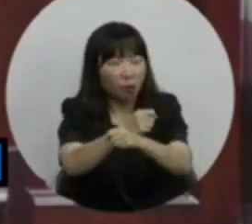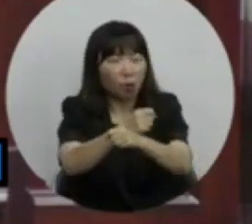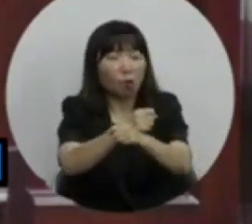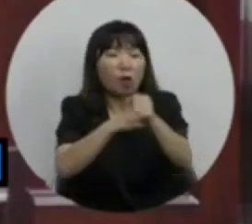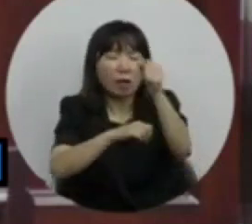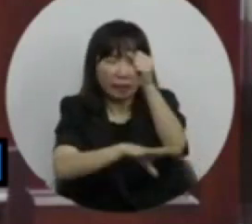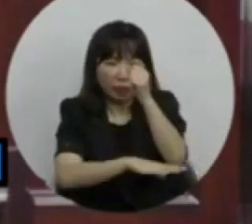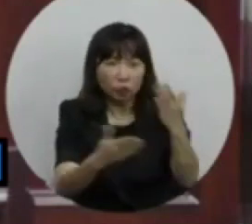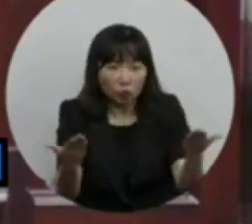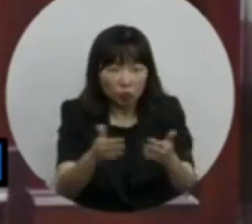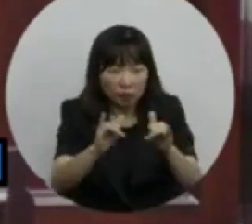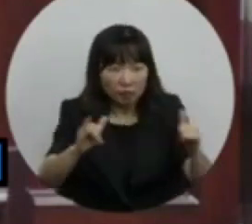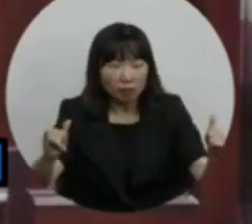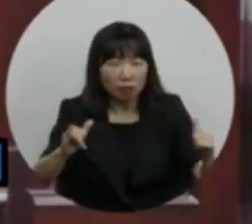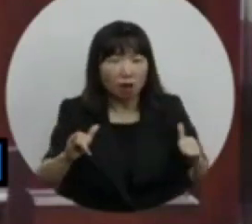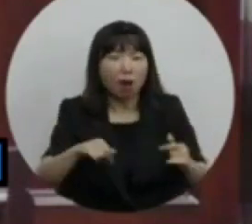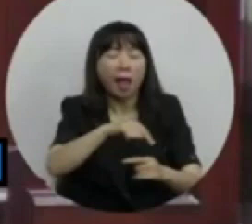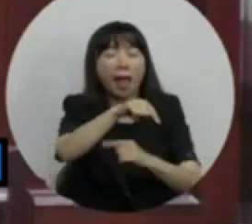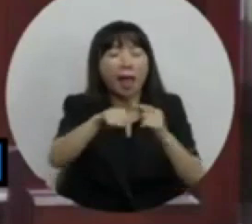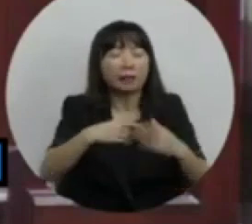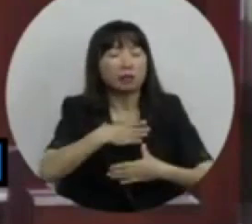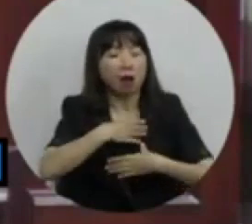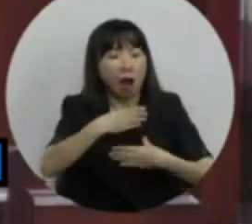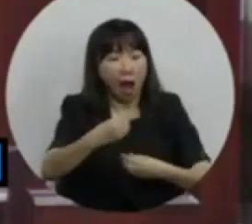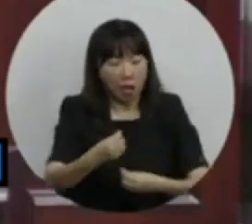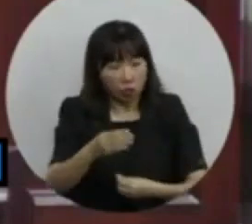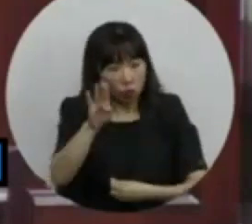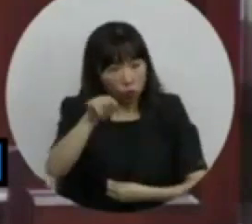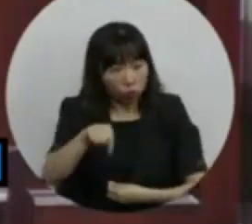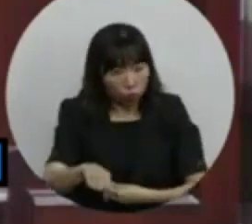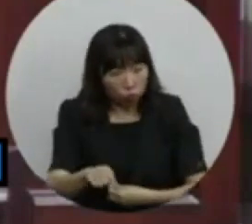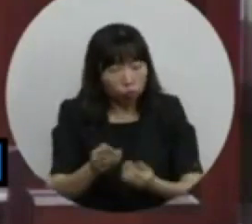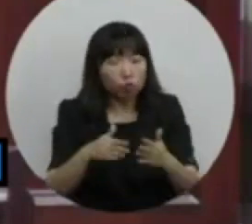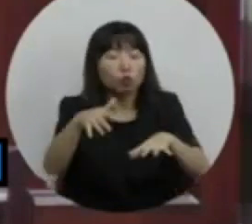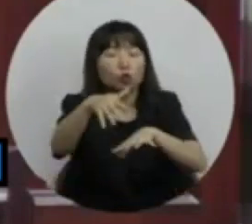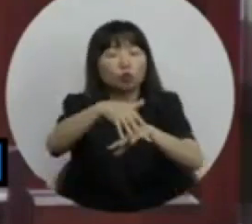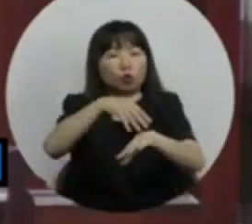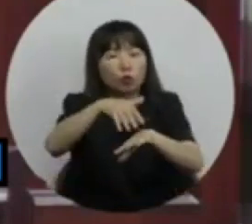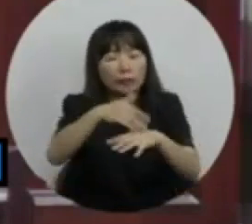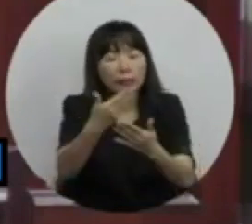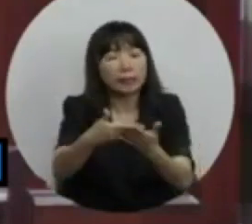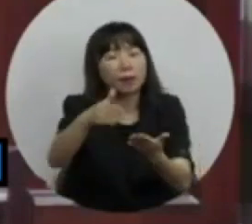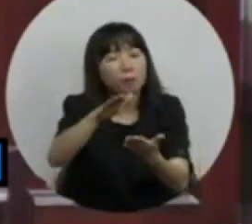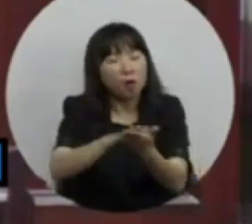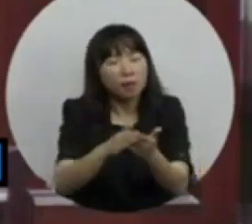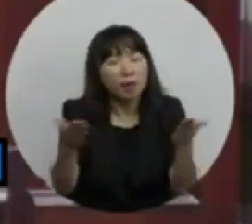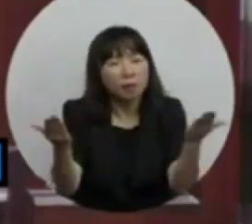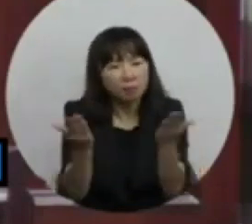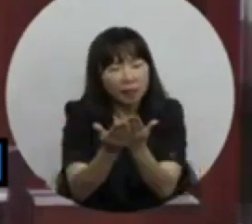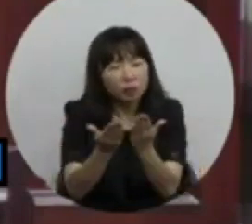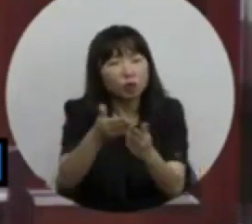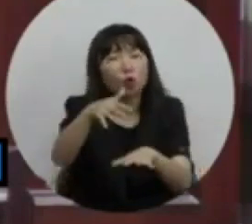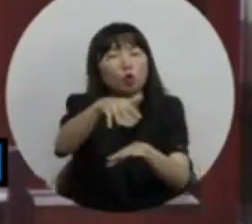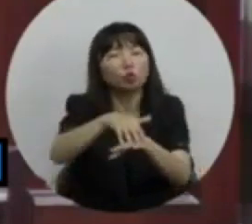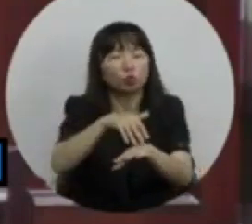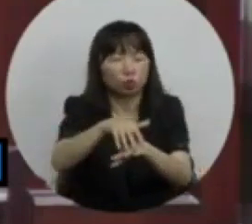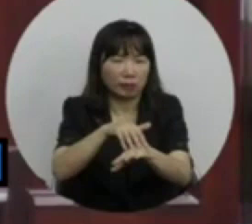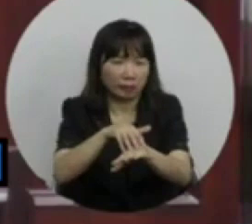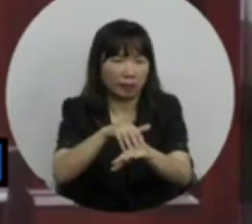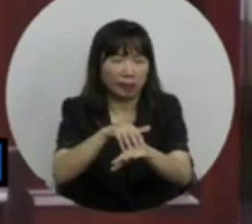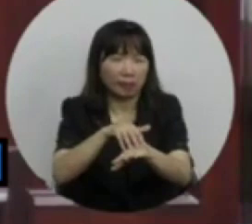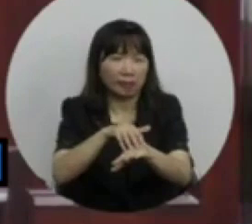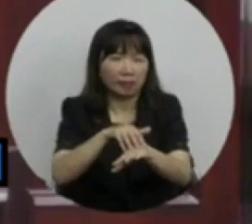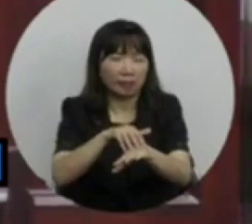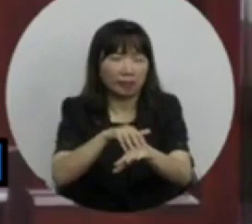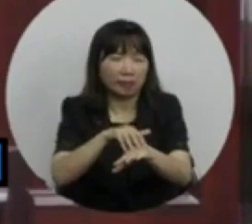동결했다는 행정안전부 조직 관리 지침에 맞춰 효율적이고 책임이 있는 조직 운영을 통해